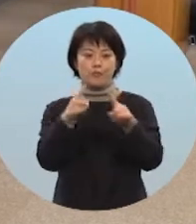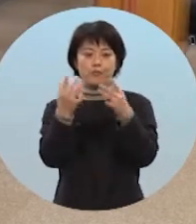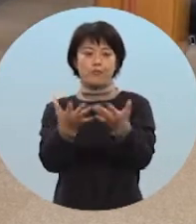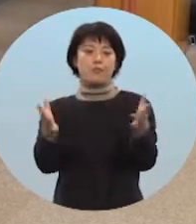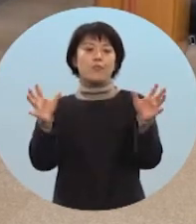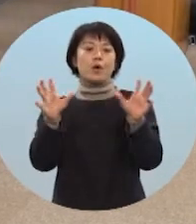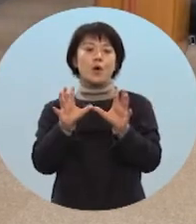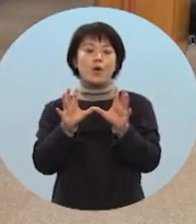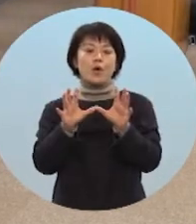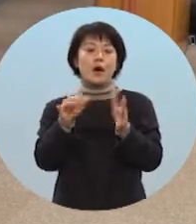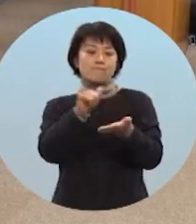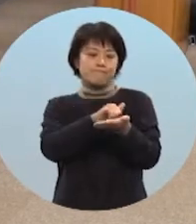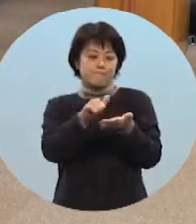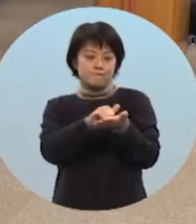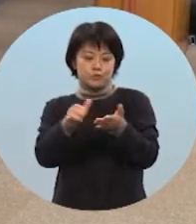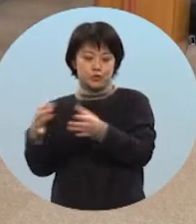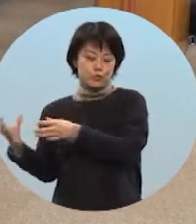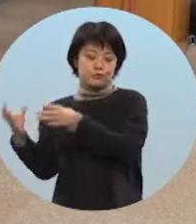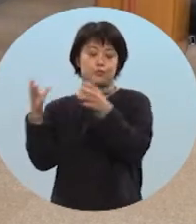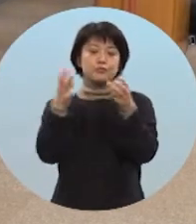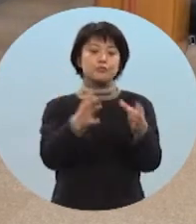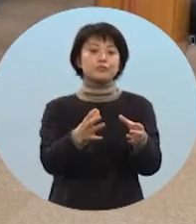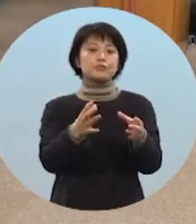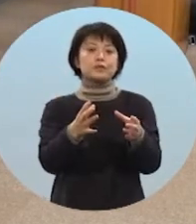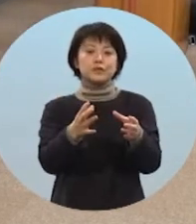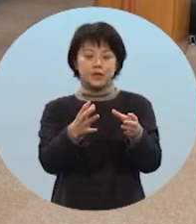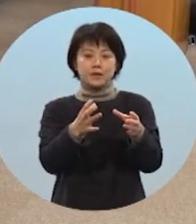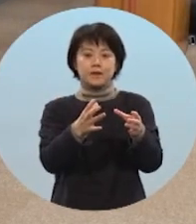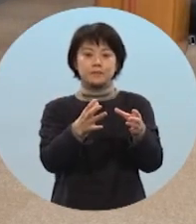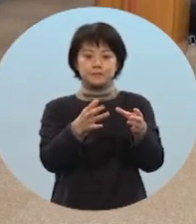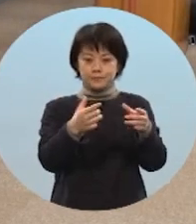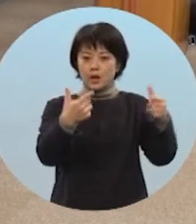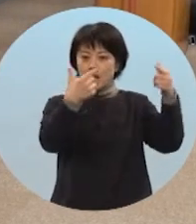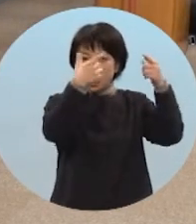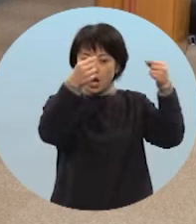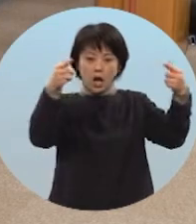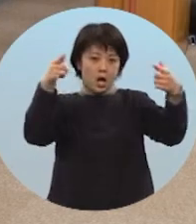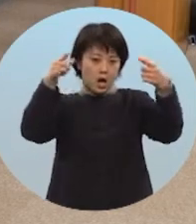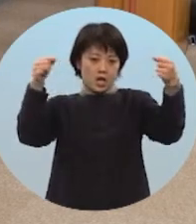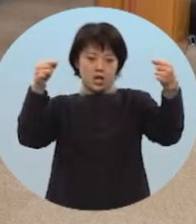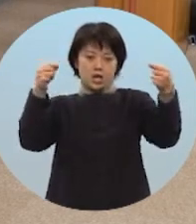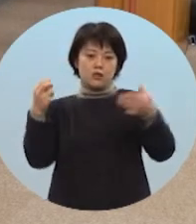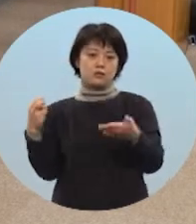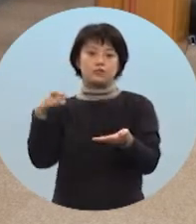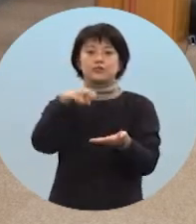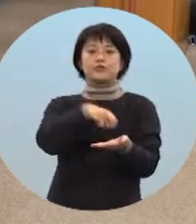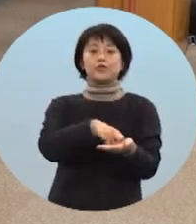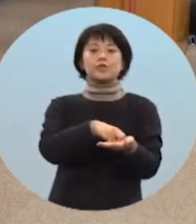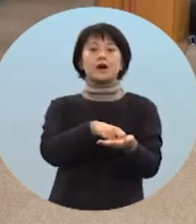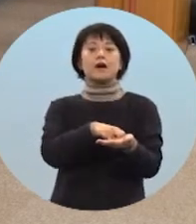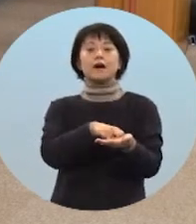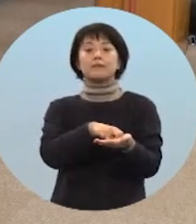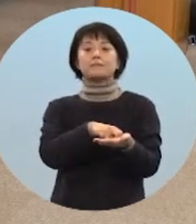て、ニュースクールというあのジャズの大学に来られたことがあったんですよ。